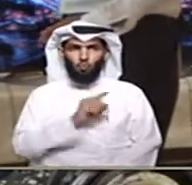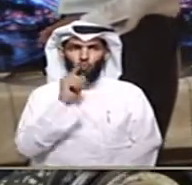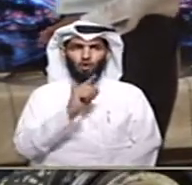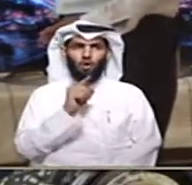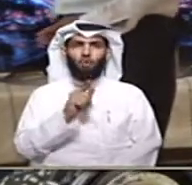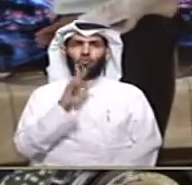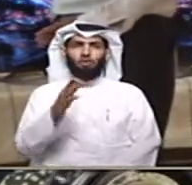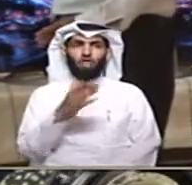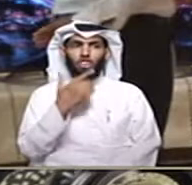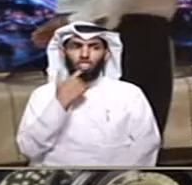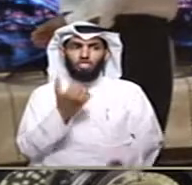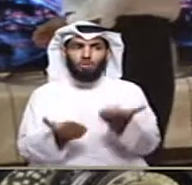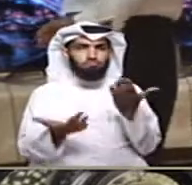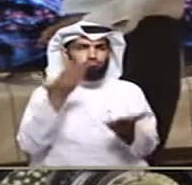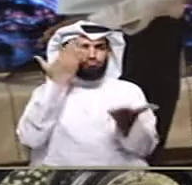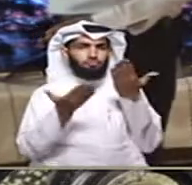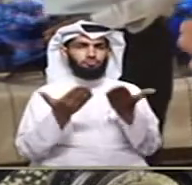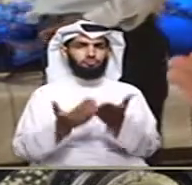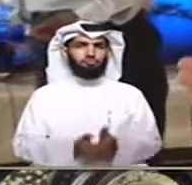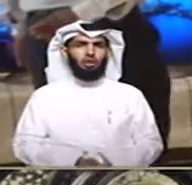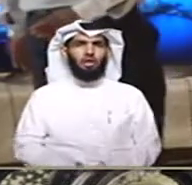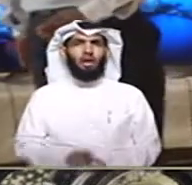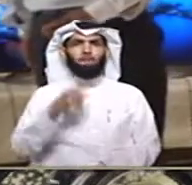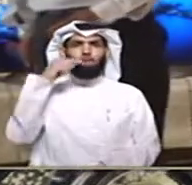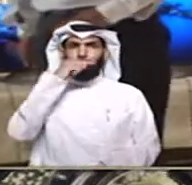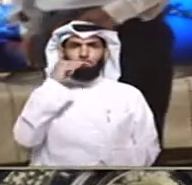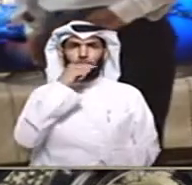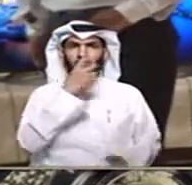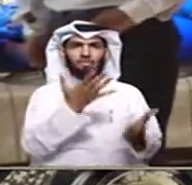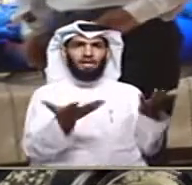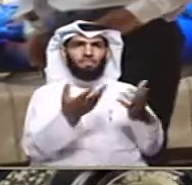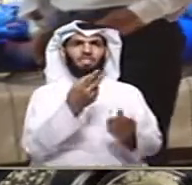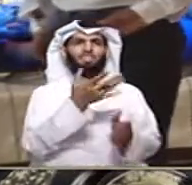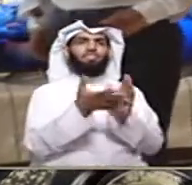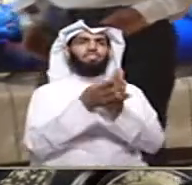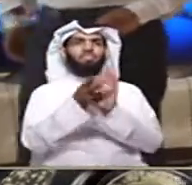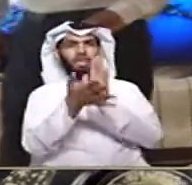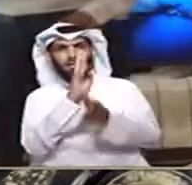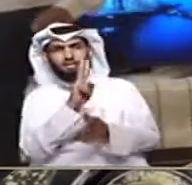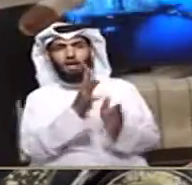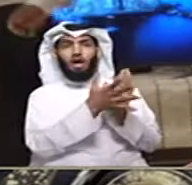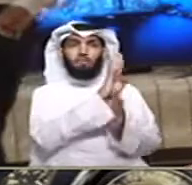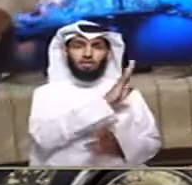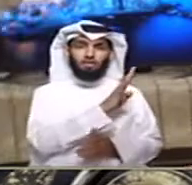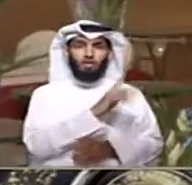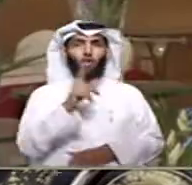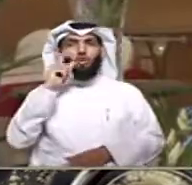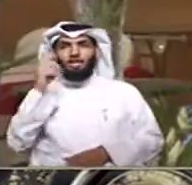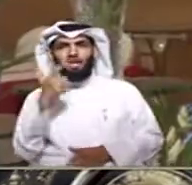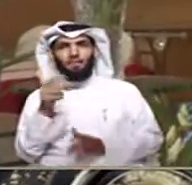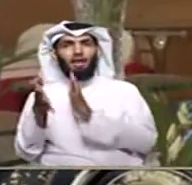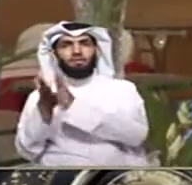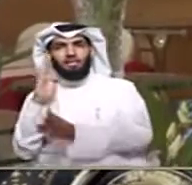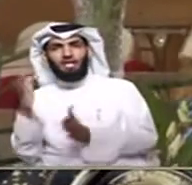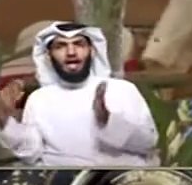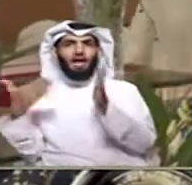هيموغلوبين، نسبة الهيموغلوبين في الدم يجب أن تكون بالنسبة للنساء من 12 إلى 14، بالنسبة للرجال 14 إلى 17. الفئات